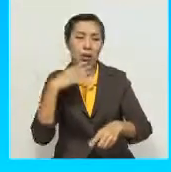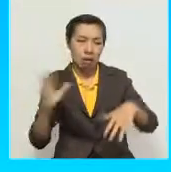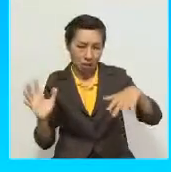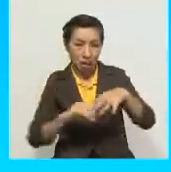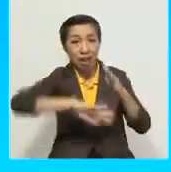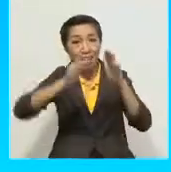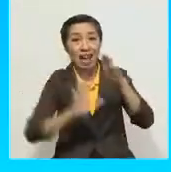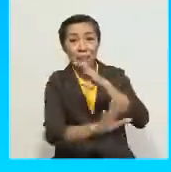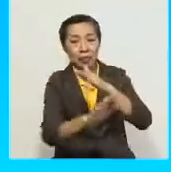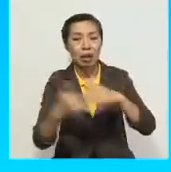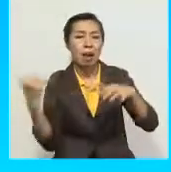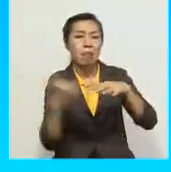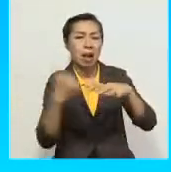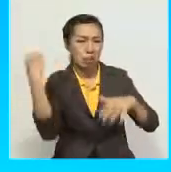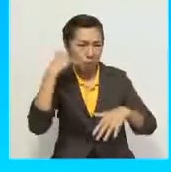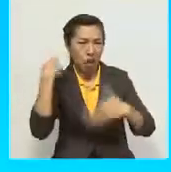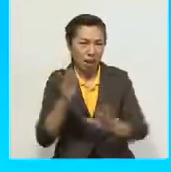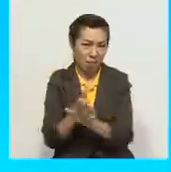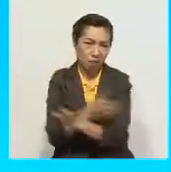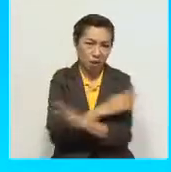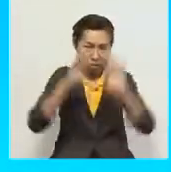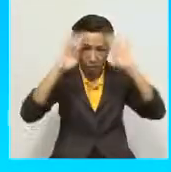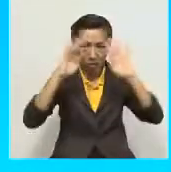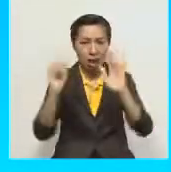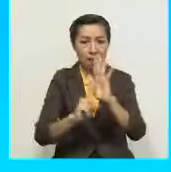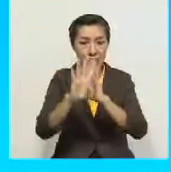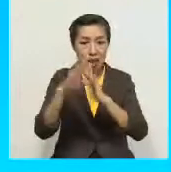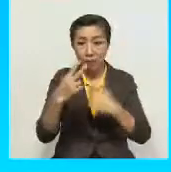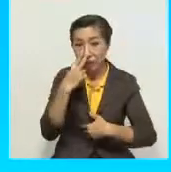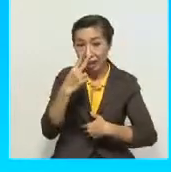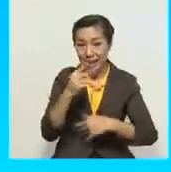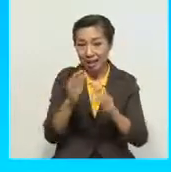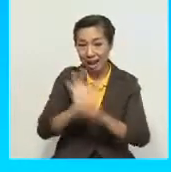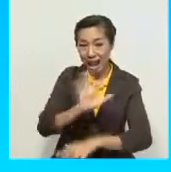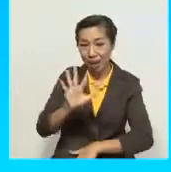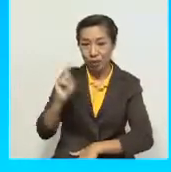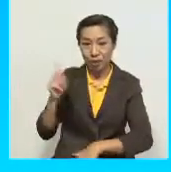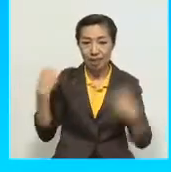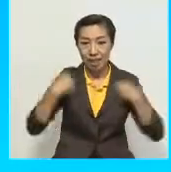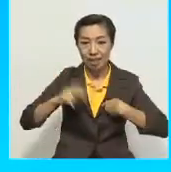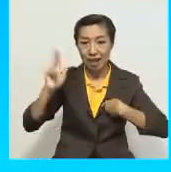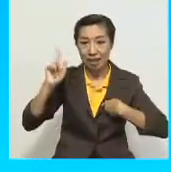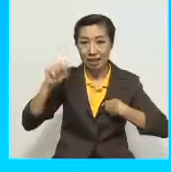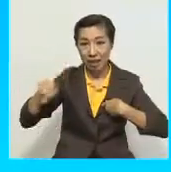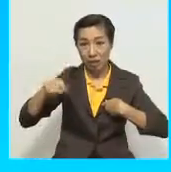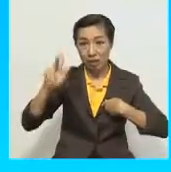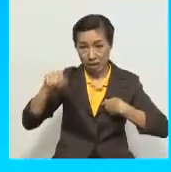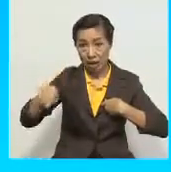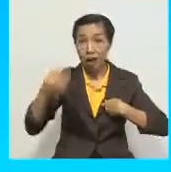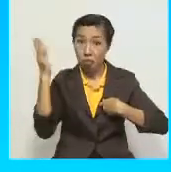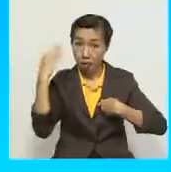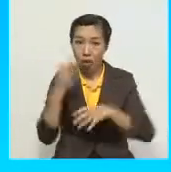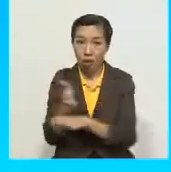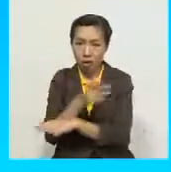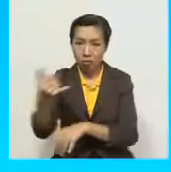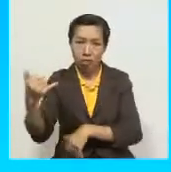รอบด้วยกัน อย่างน้องคิวใส่เสื้อเขียวดูมีชมอยู่นะคะน้องคิวคนนี้ก็เคยเข้ามาให้ข้อมูลกับเจ้าหน้าที่ไทยถ้